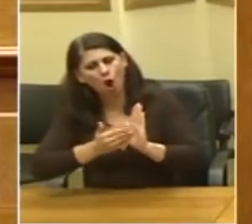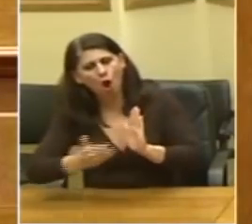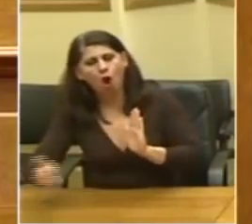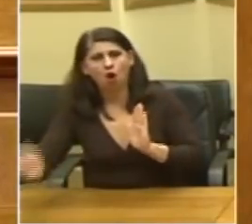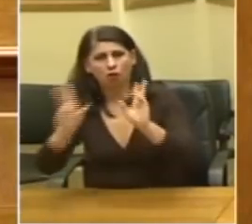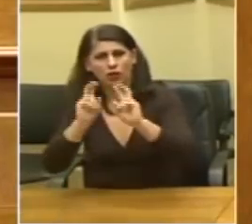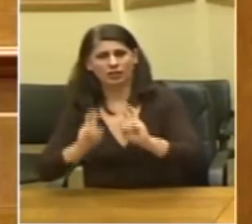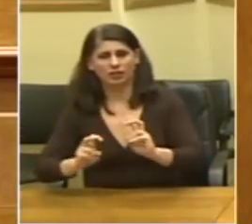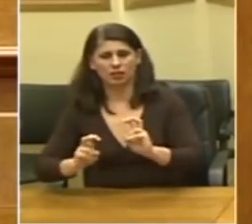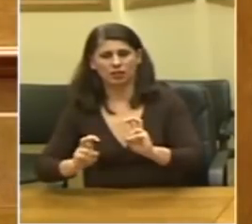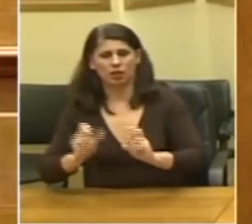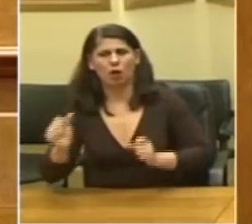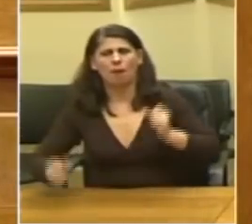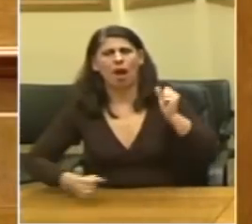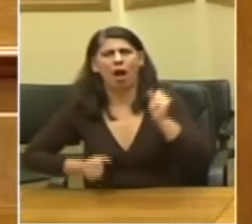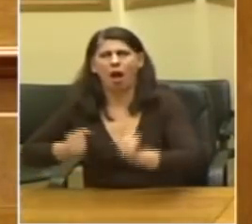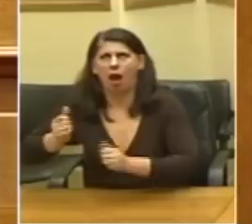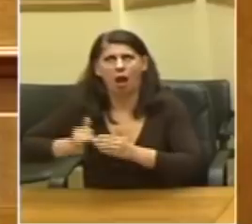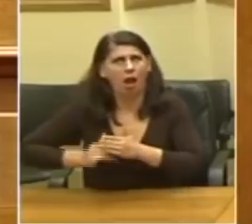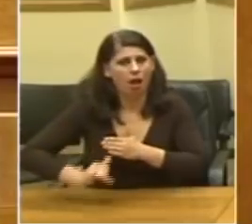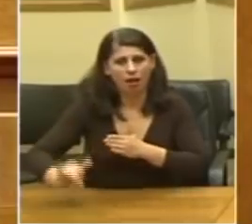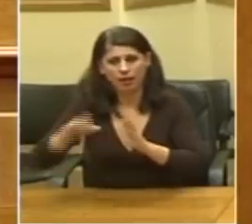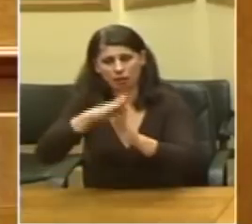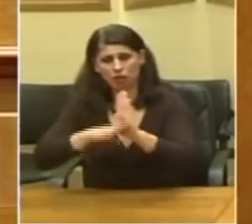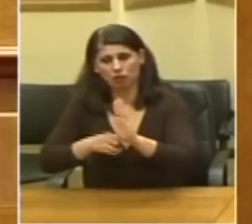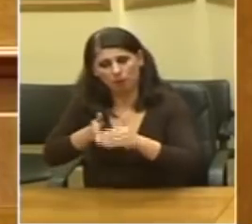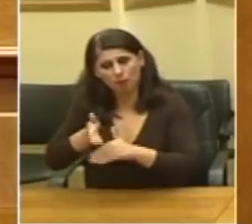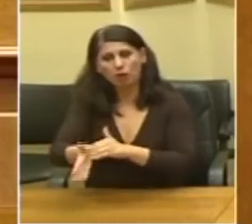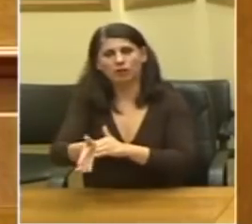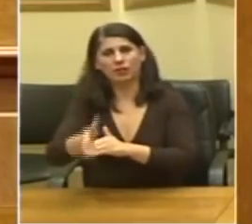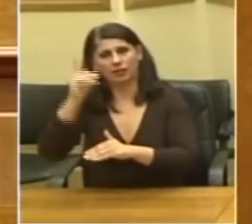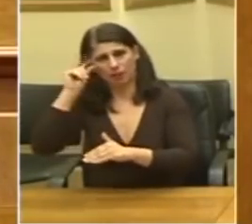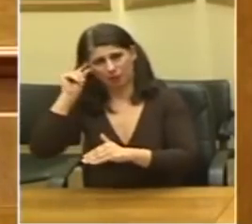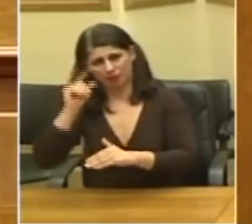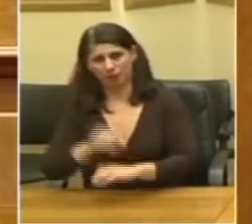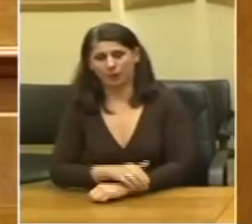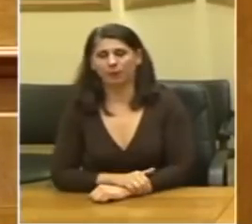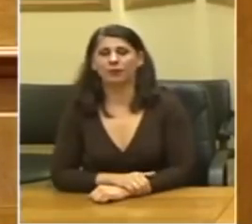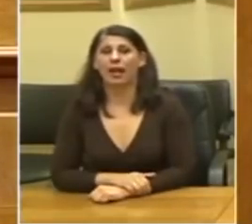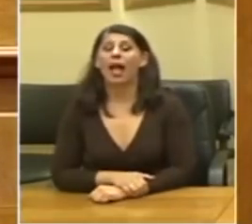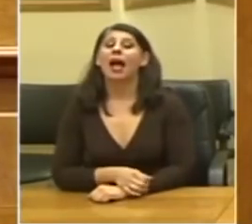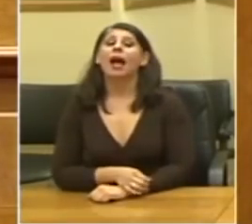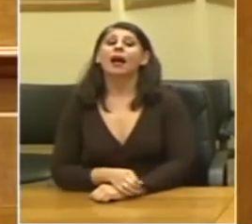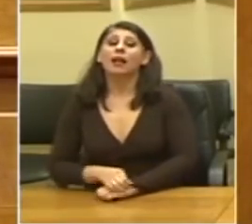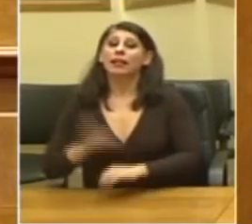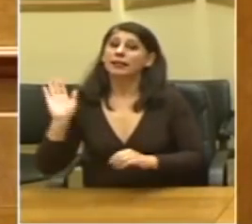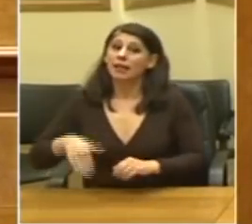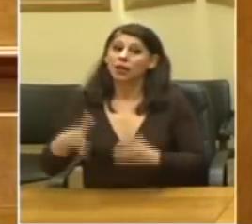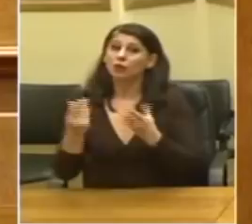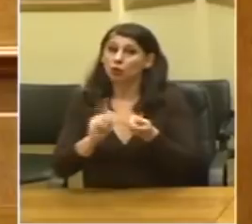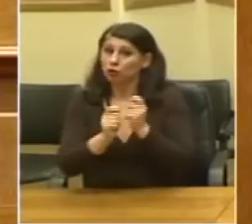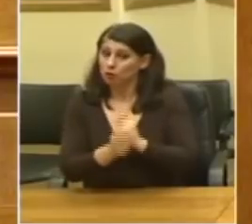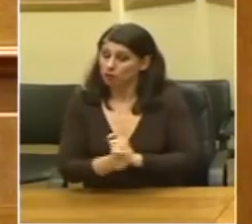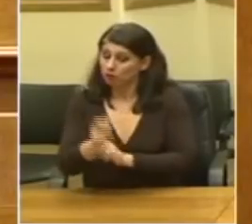εξεταστικό μαραθώνιο για το σύστημα πρόσβασης στην τριτοβάθμια εκπαίδευση. Τέλος, αρκετές από τις τροπολογίες, και οφείλουμε